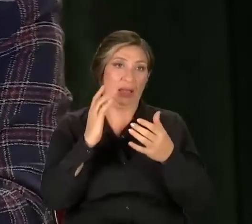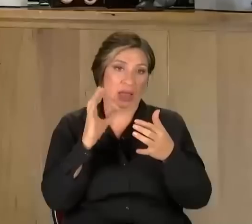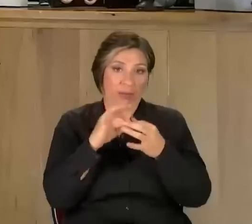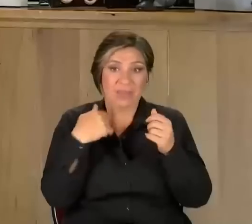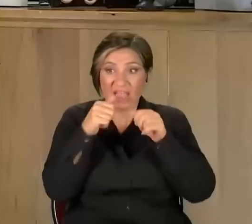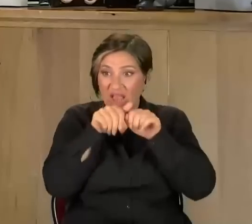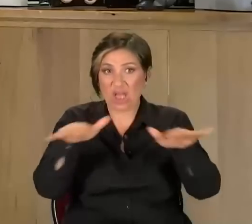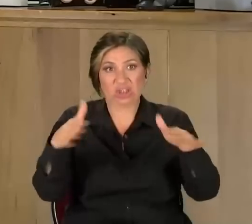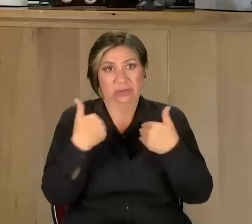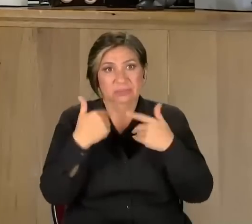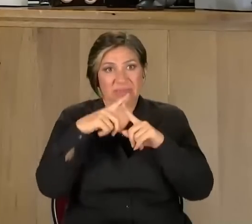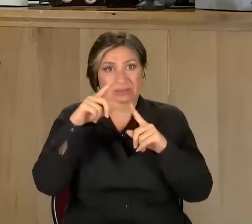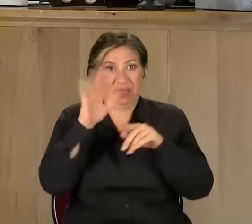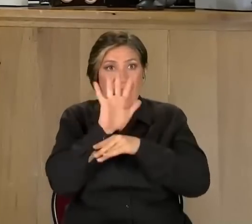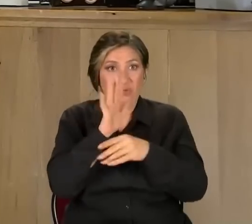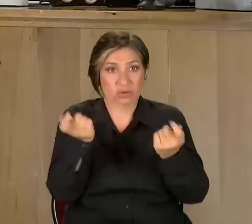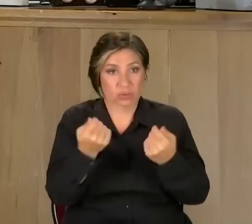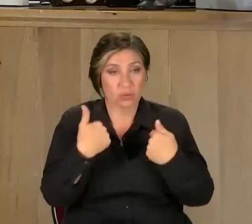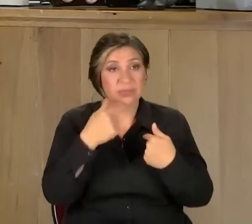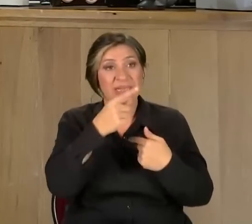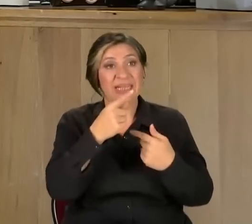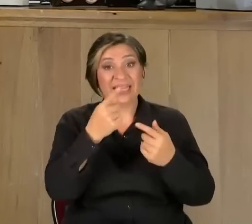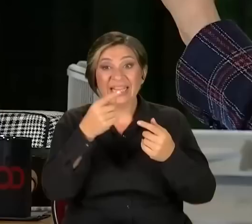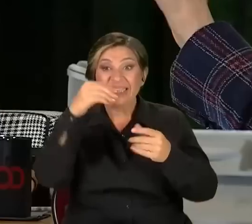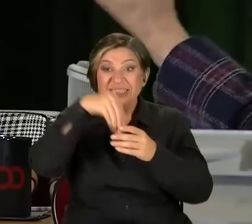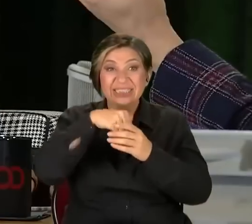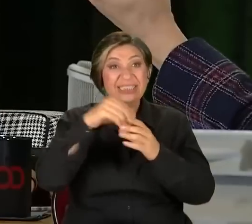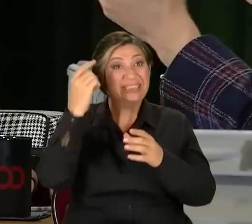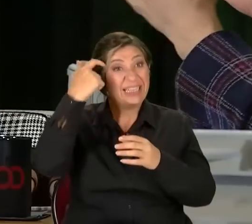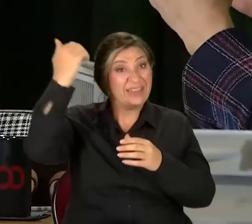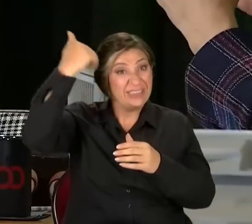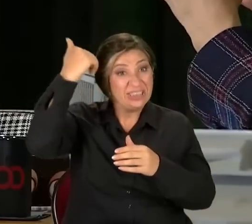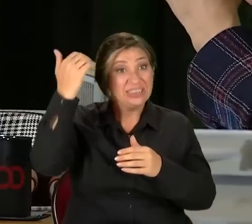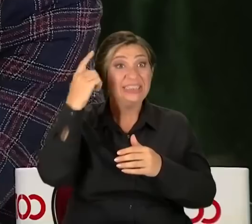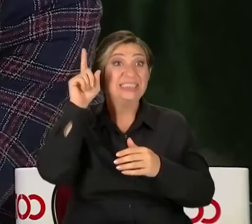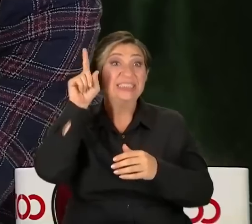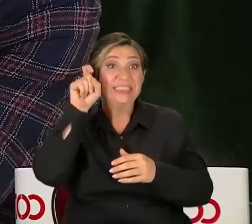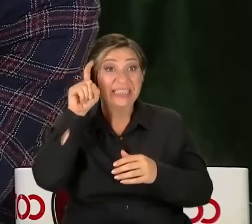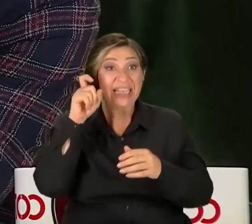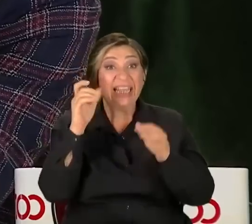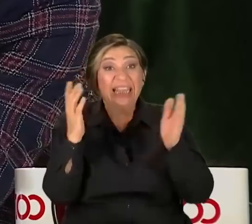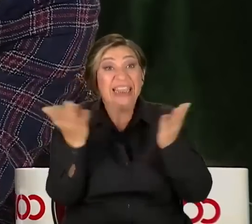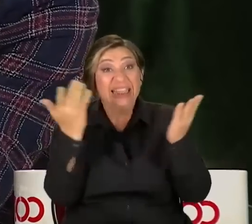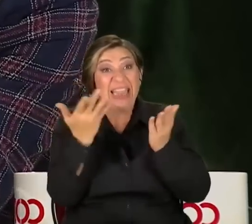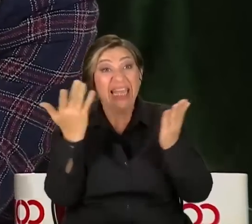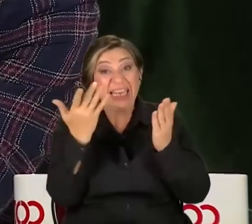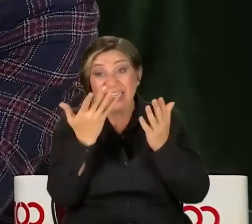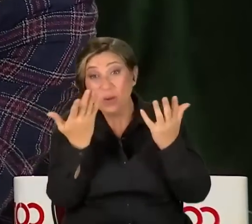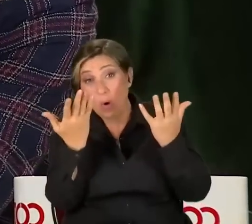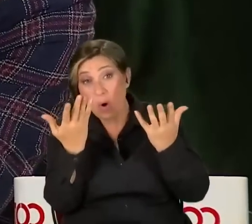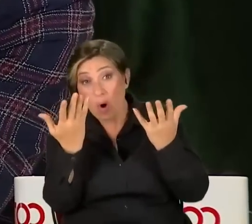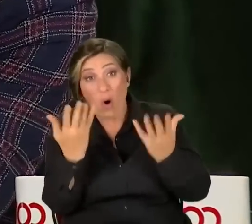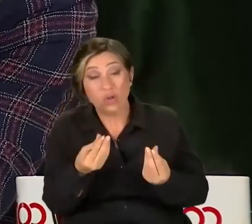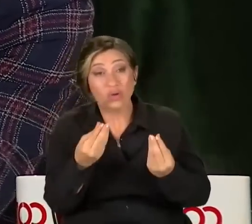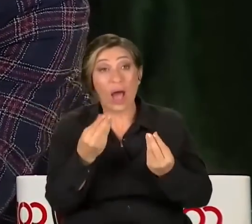bir yayıncıyım ve hakikaten sendeki jeniyi, dehayı, neyinin genius olduğunu,